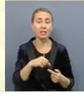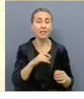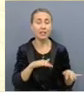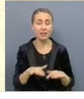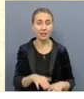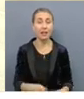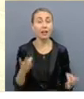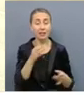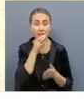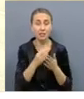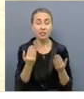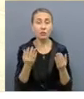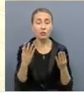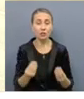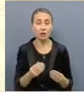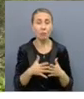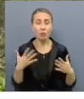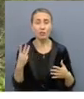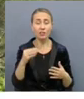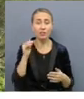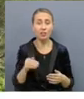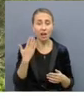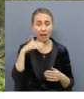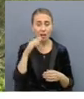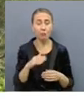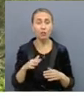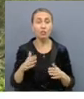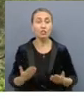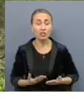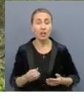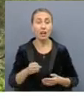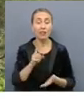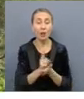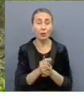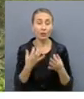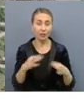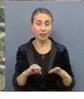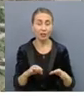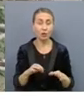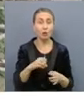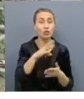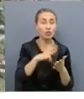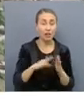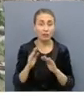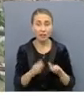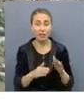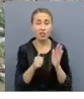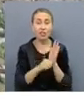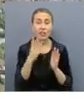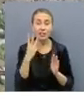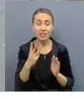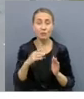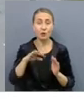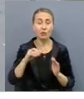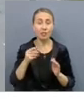Стоит отметить, что на сегодняшний день более 30 тысяч акмолинцев воспользовались налоговой амнистией. В итоге снято с учета штраф в размере 63 миллиона